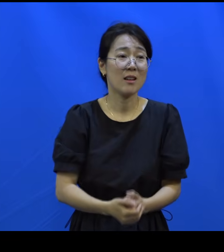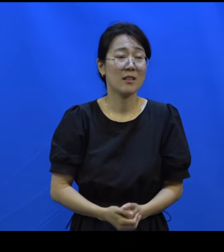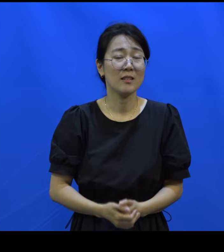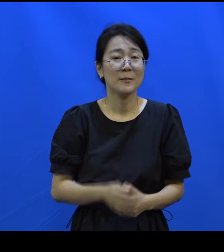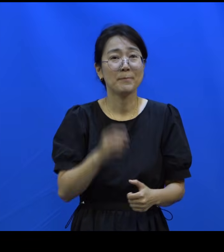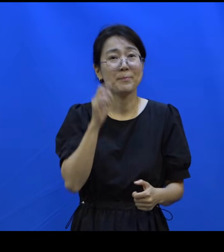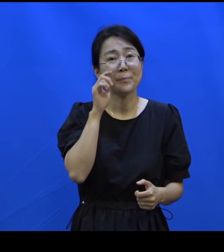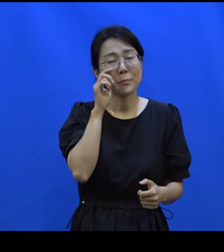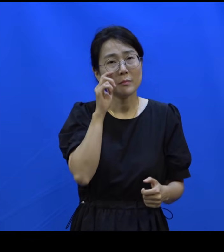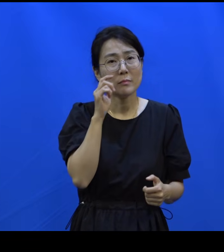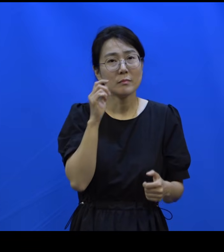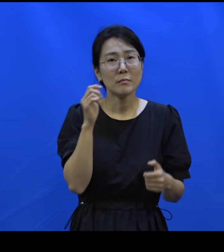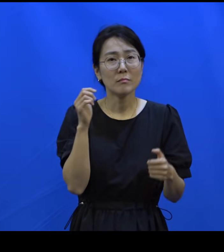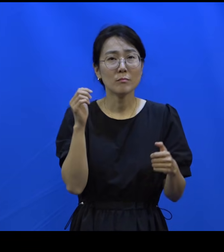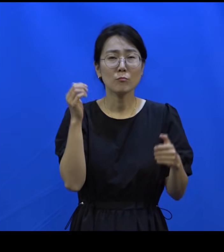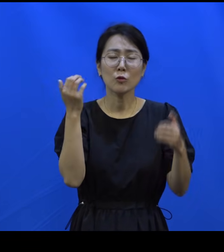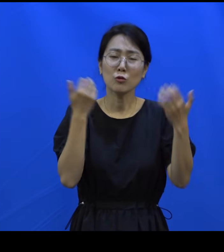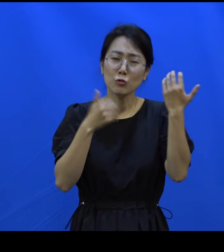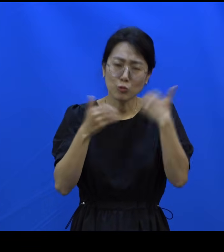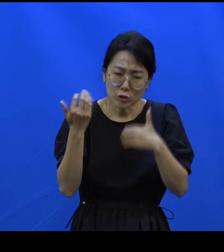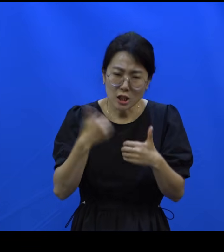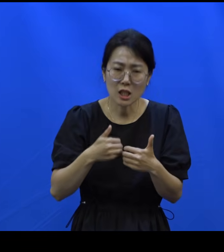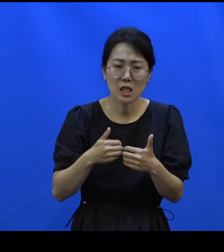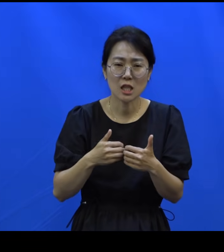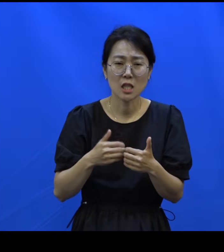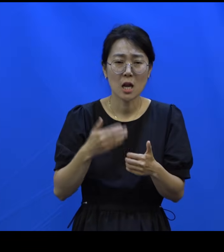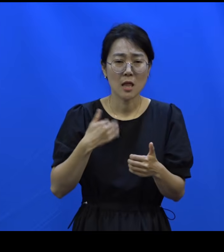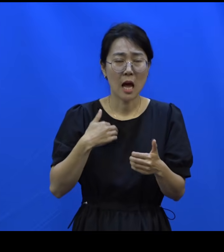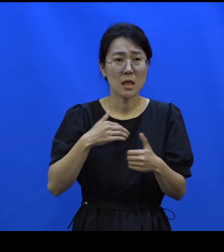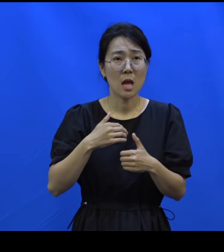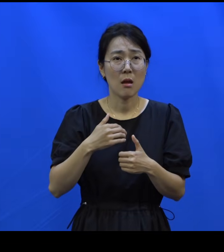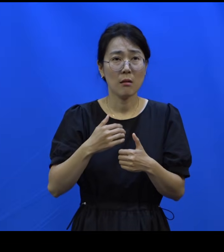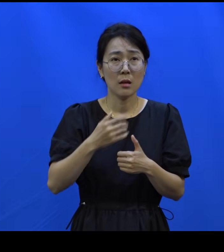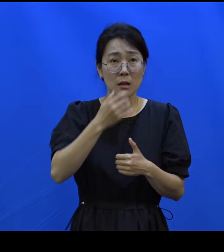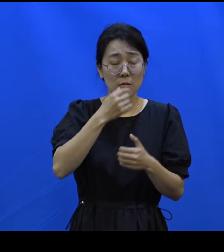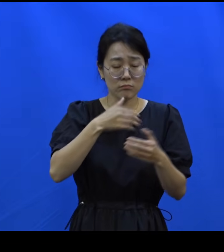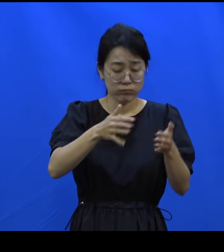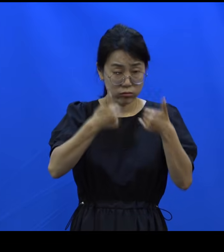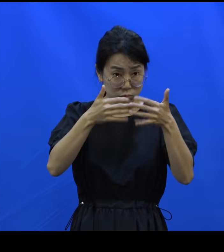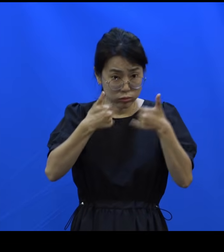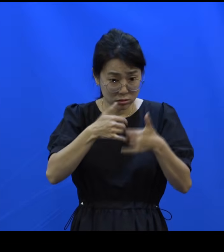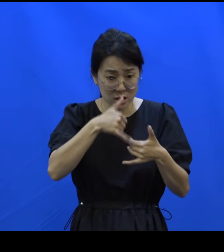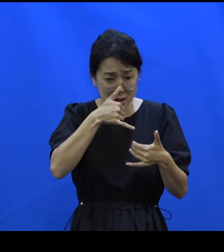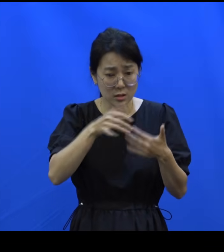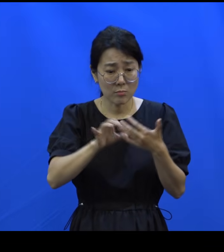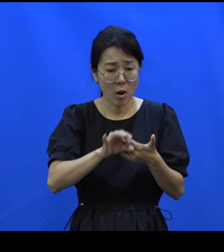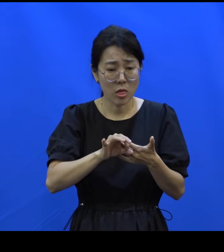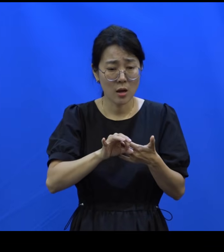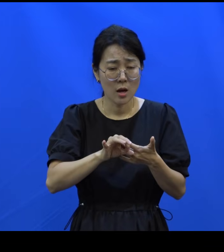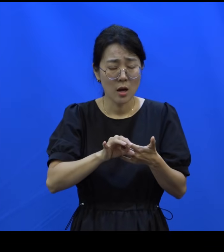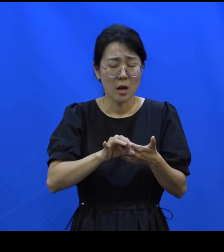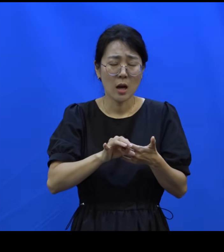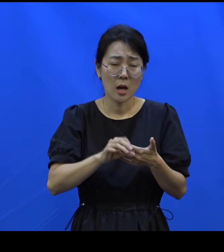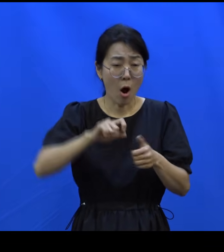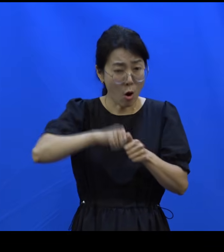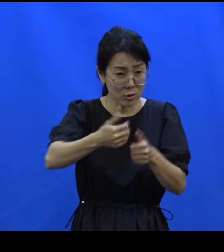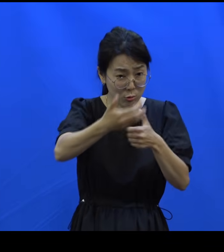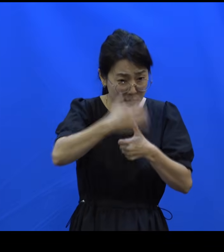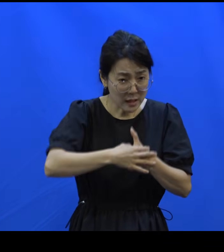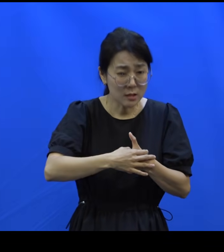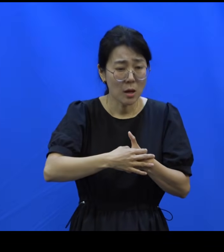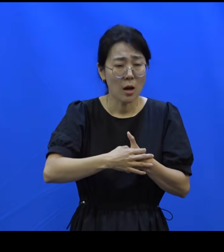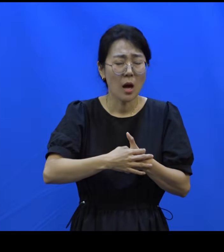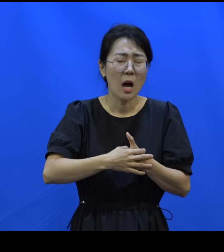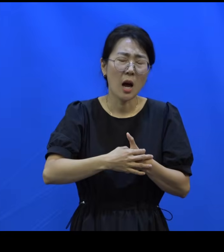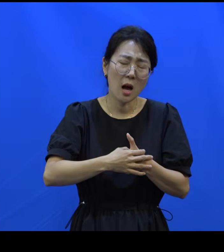대부분의 사람들은 억울한 감정을 가졌습니다. 부당한 대우를 받을 때 즐거운 마음으로 하기 어려워요. 그럼에도 주님은 기쁨으로 짐을 지라는 거죠.